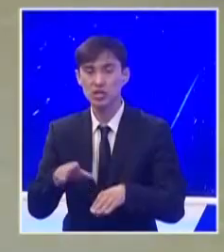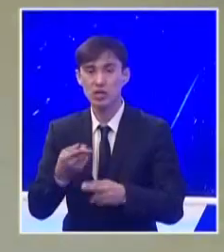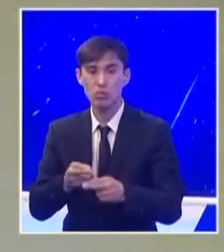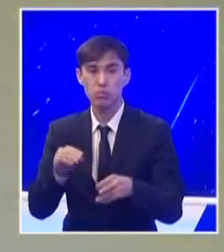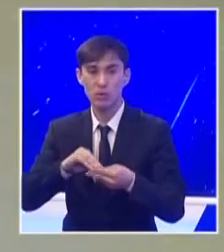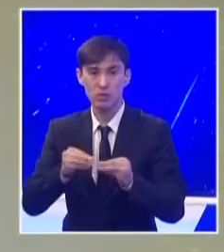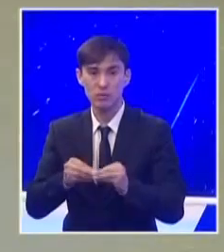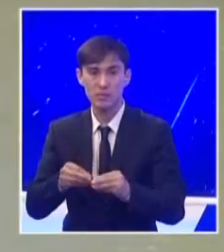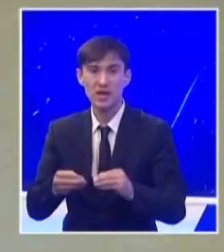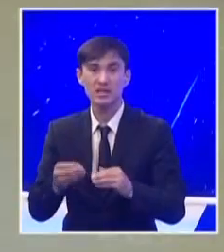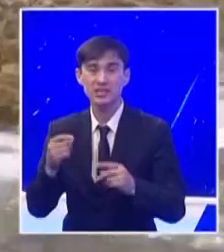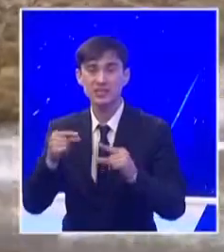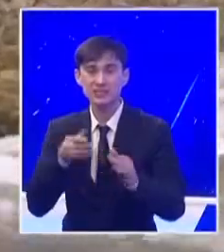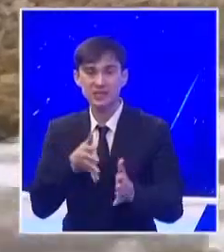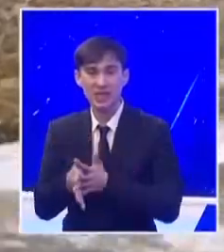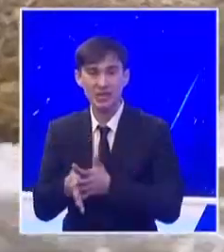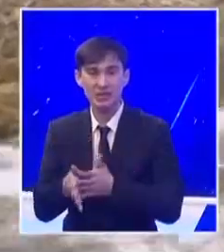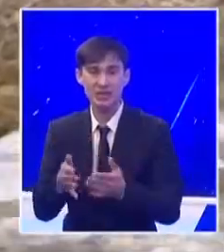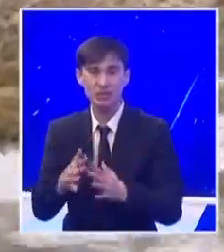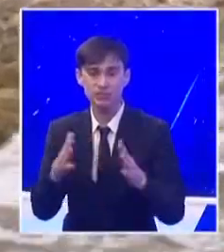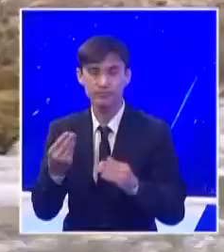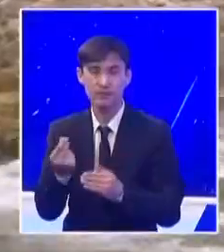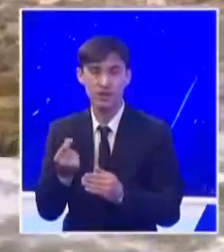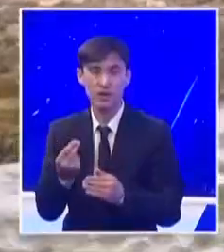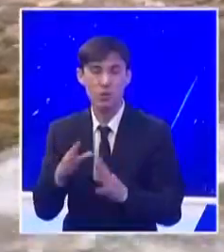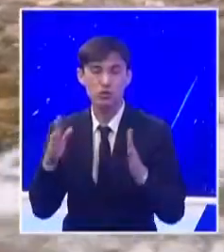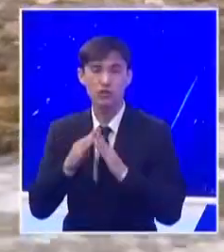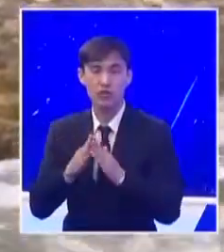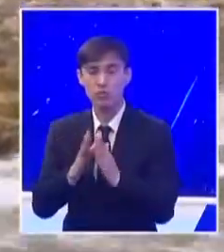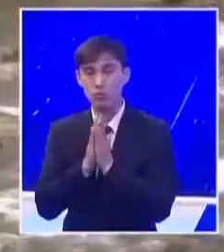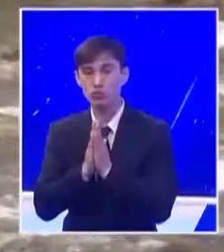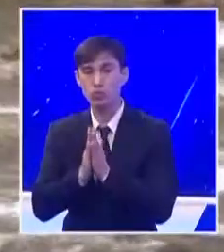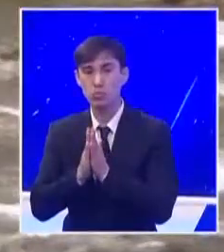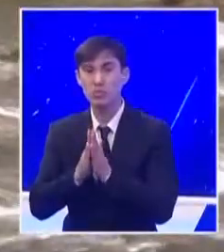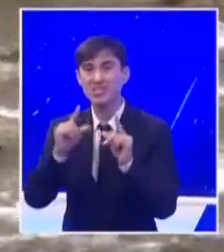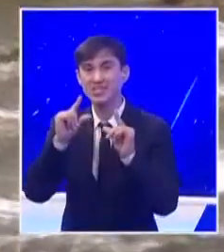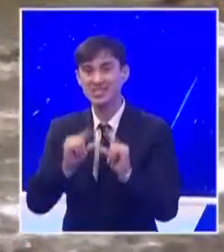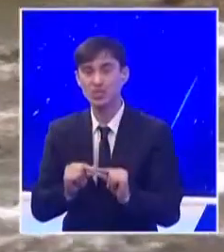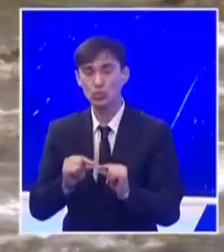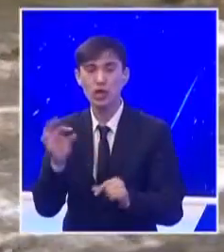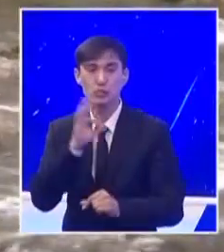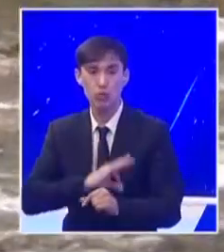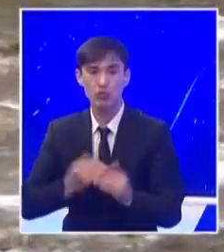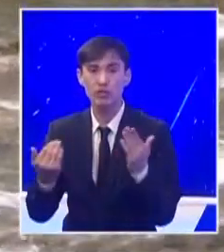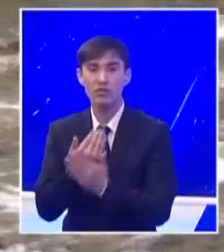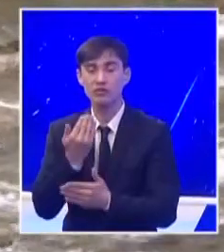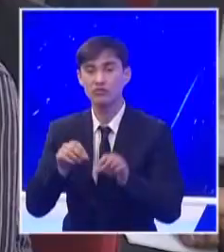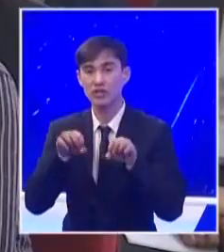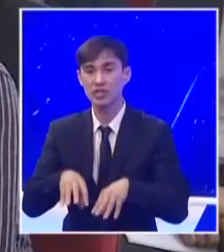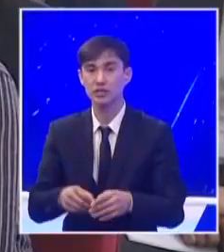этот метод затратный и не каждому по карману, а потому большинство фермеров просят предоставить скидку на использование инновационного